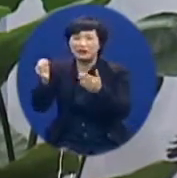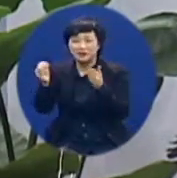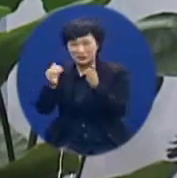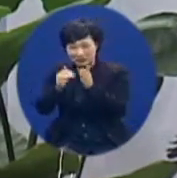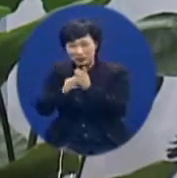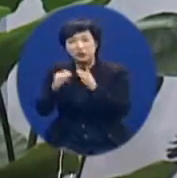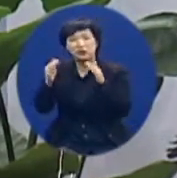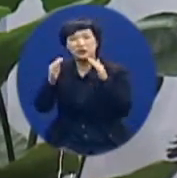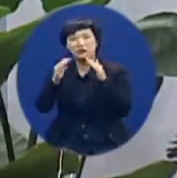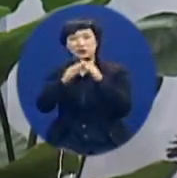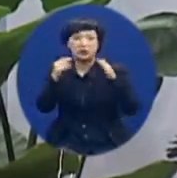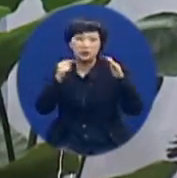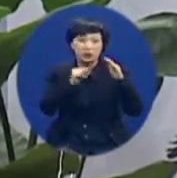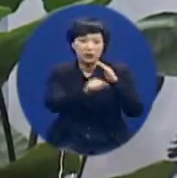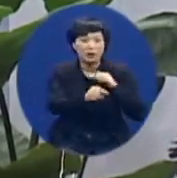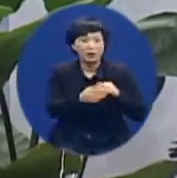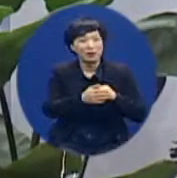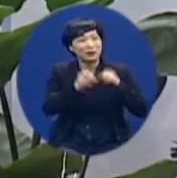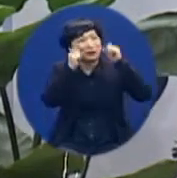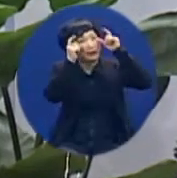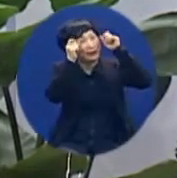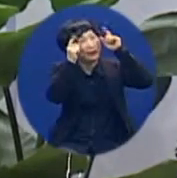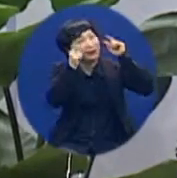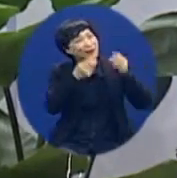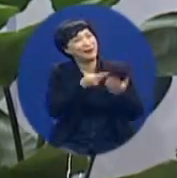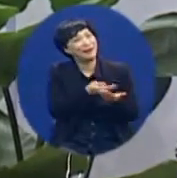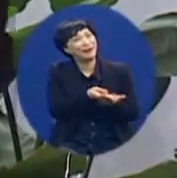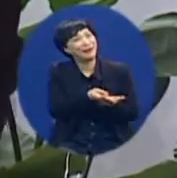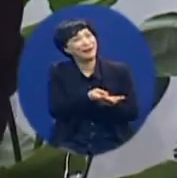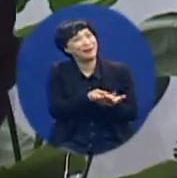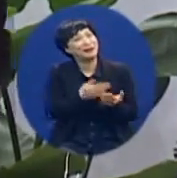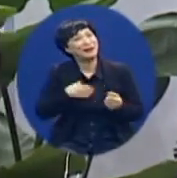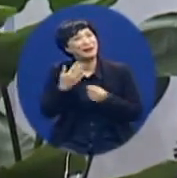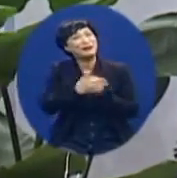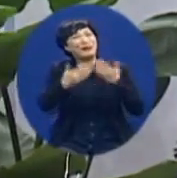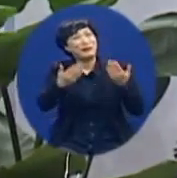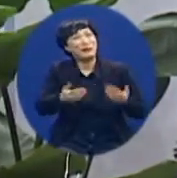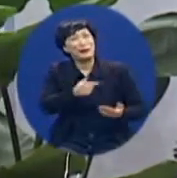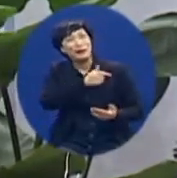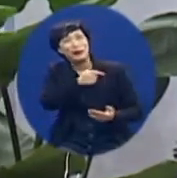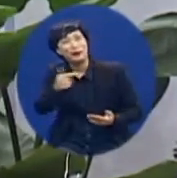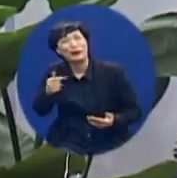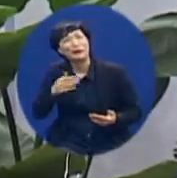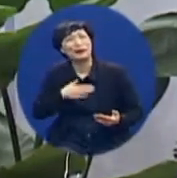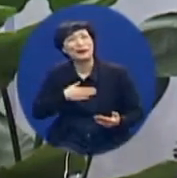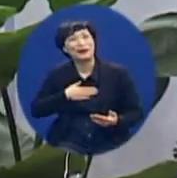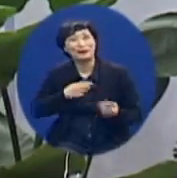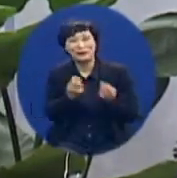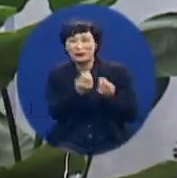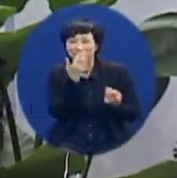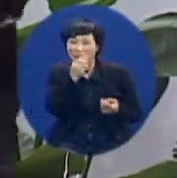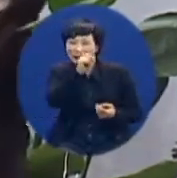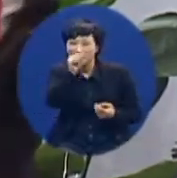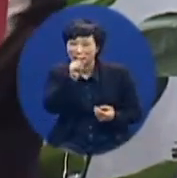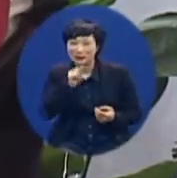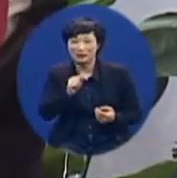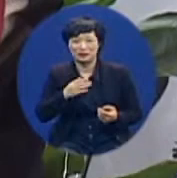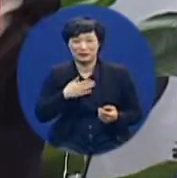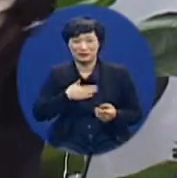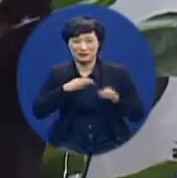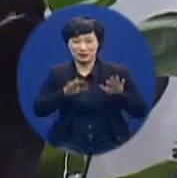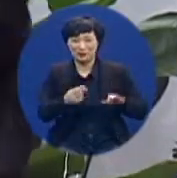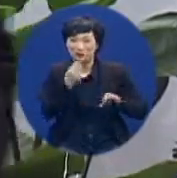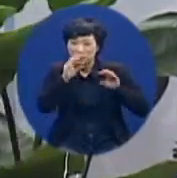돌아가면 참여하나 어찌 내가이 은혜를 받았나 오늘 죽어도 나는 천국 간다